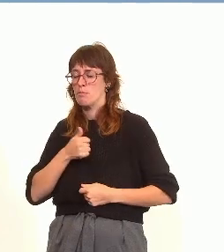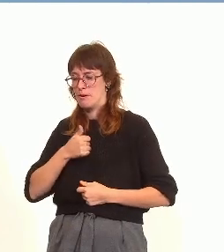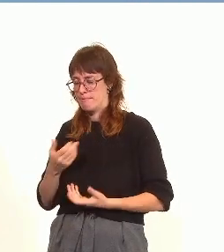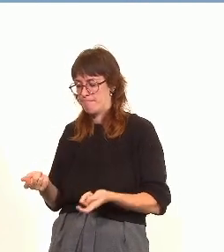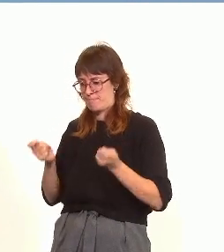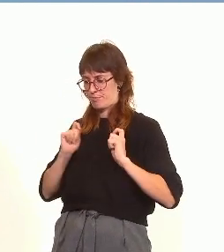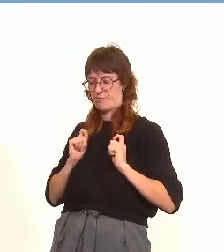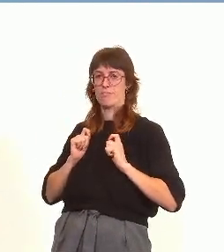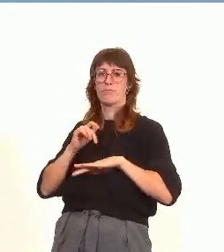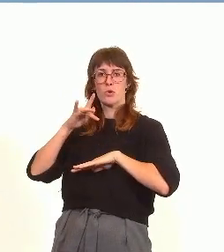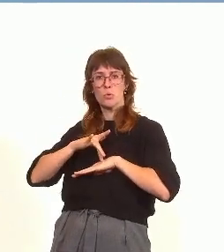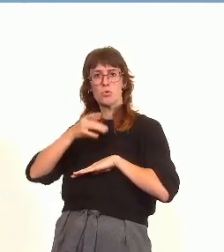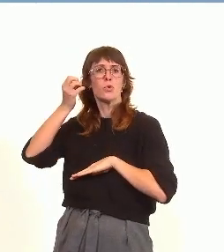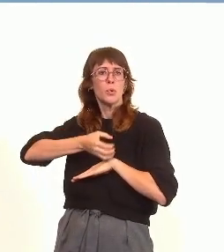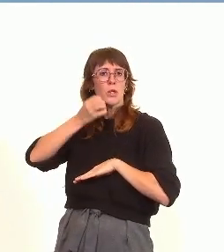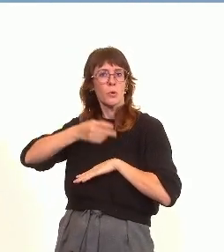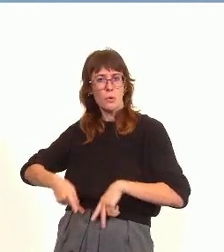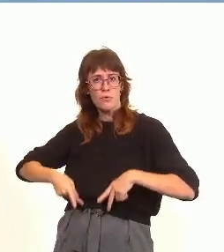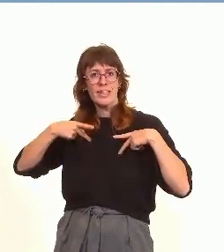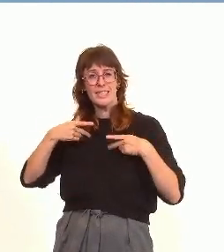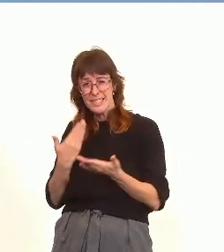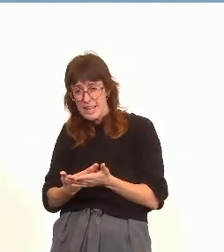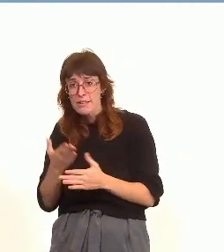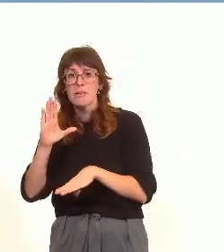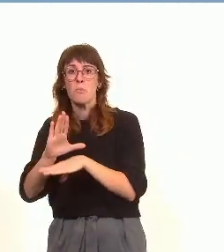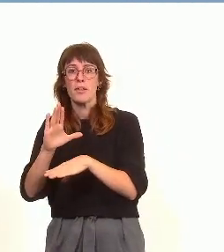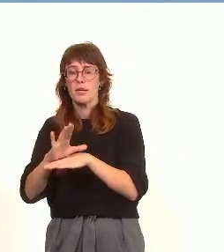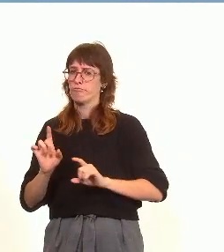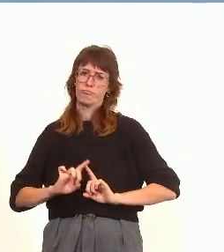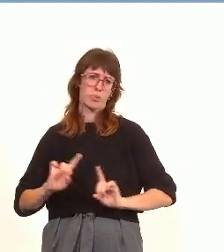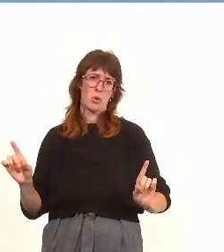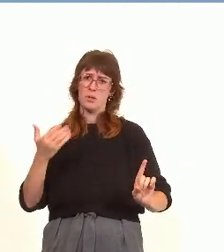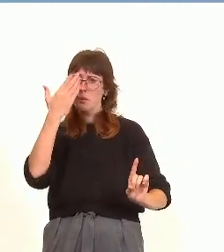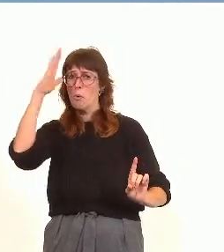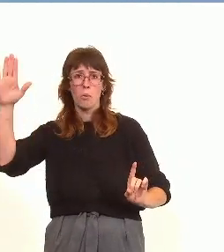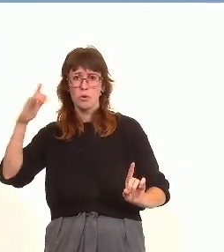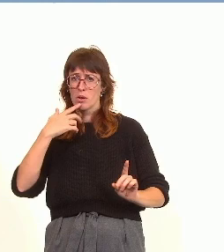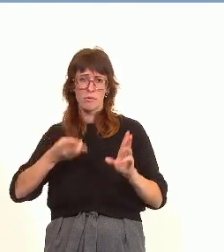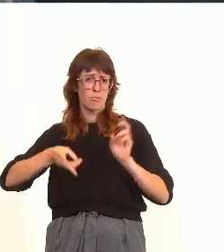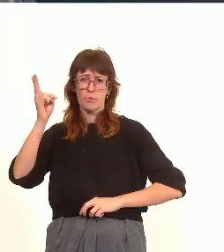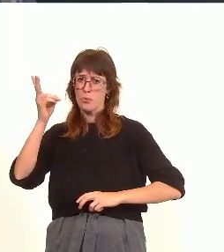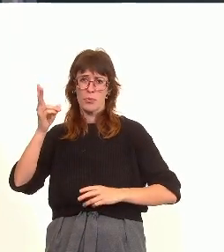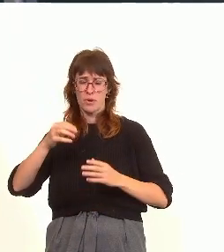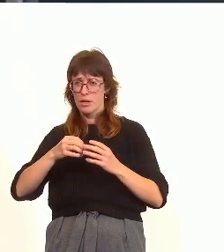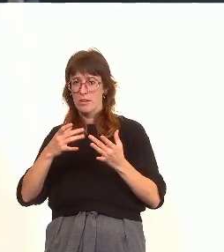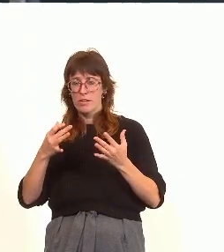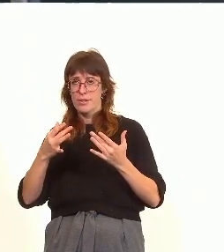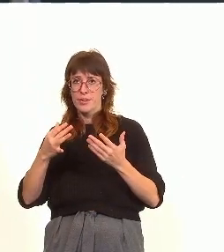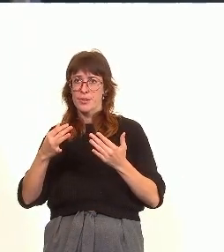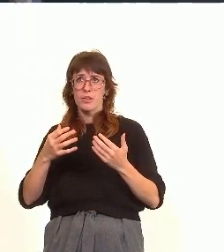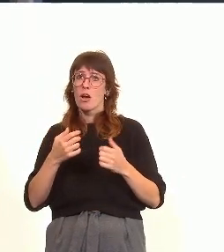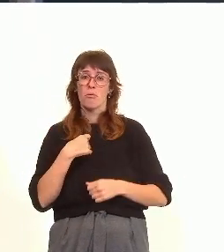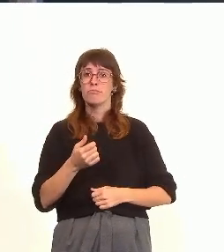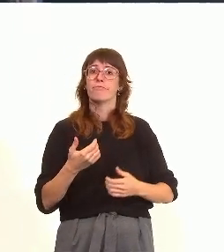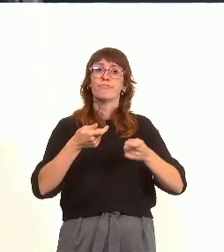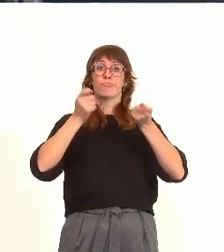solutions parce que mon concernement n'est pas un témoignage. C'est autre chose qu'une simple illustration qu'on viendrait poser comme un